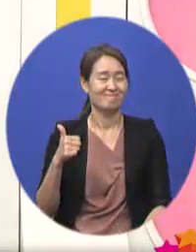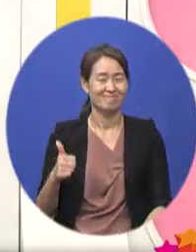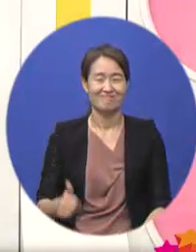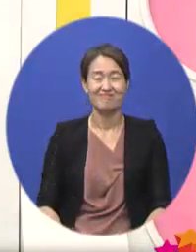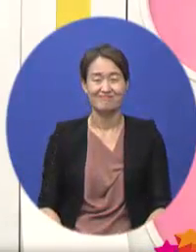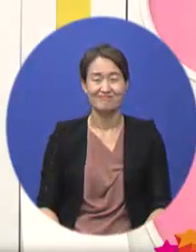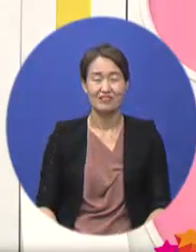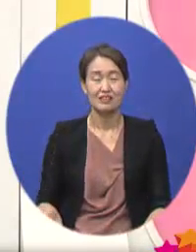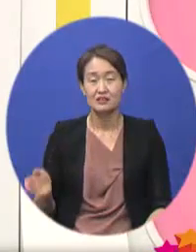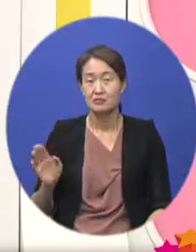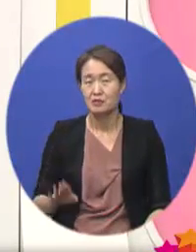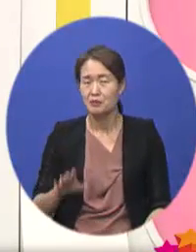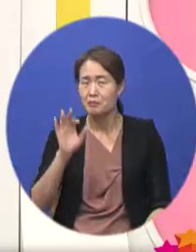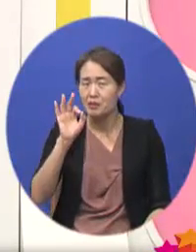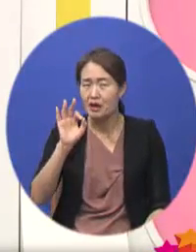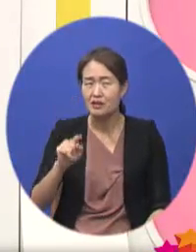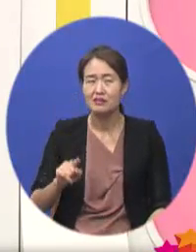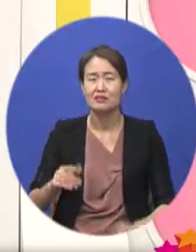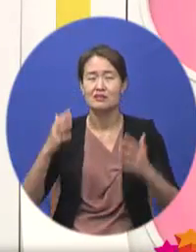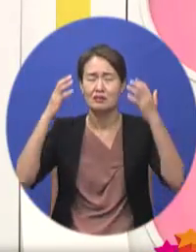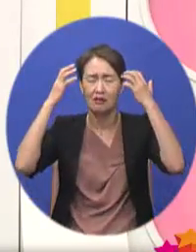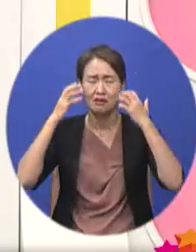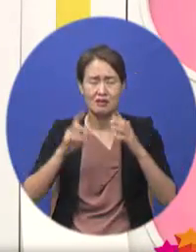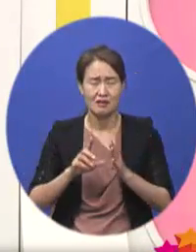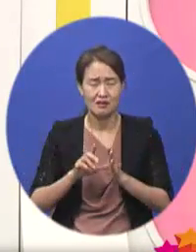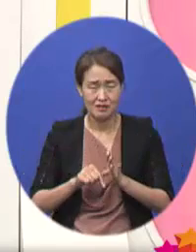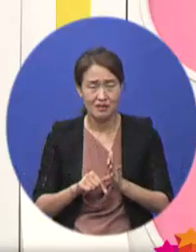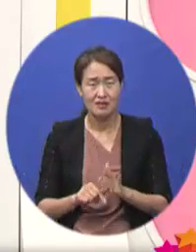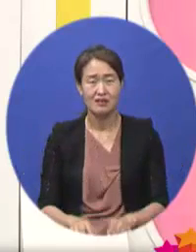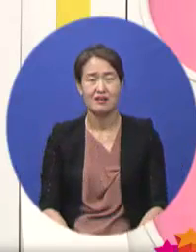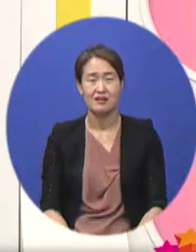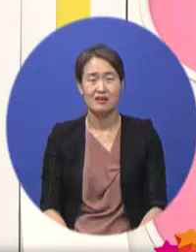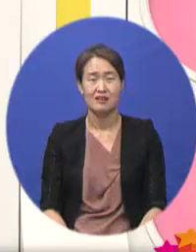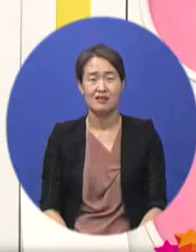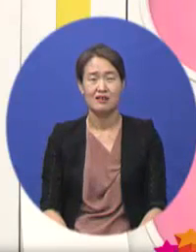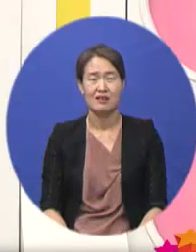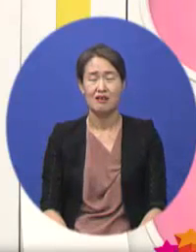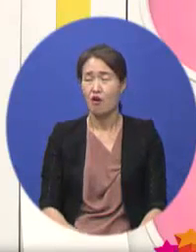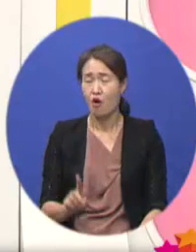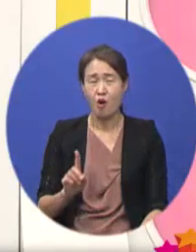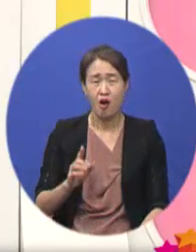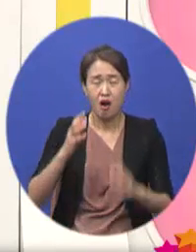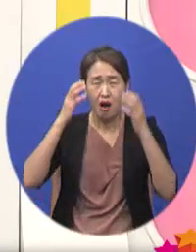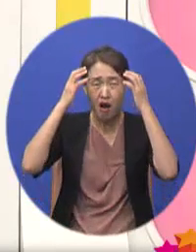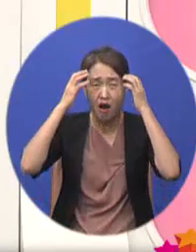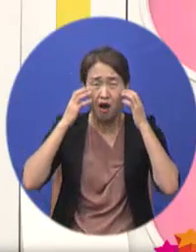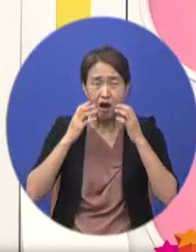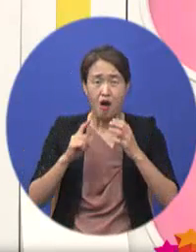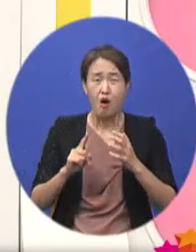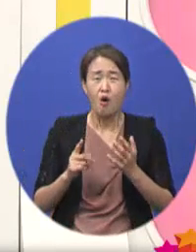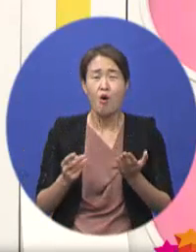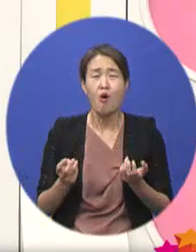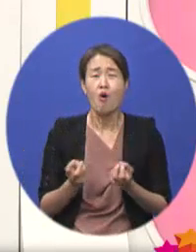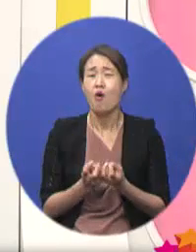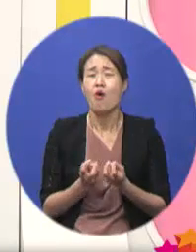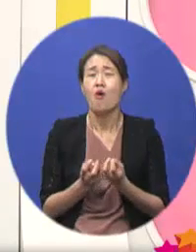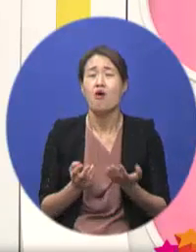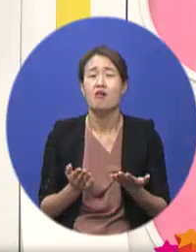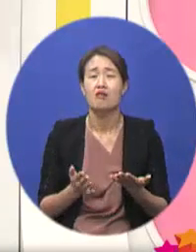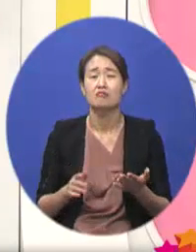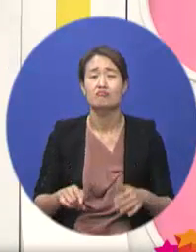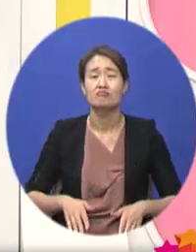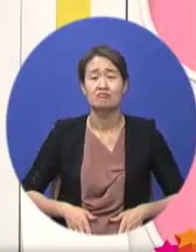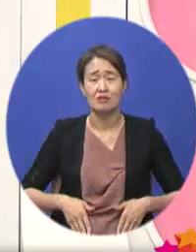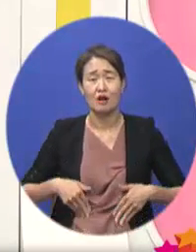근데요, 예. 네. 이 여름에 예. 네. 어떻게 이 더운데 어떻게 그렇게 계세요? 더